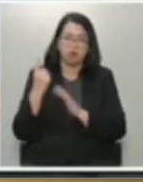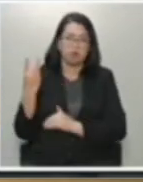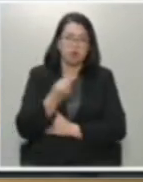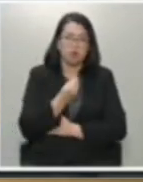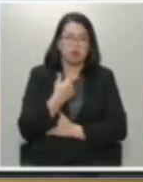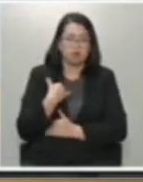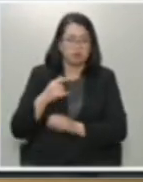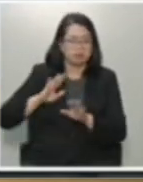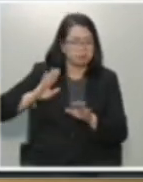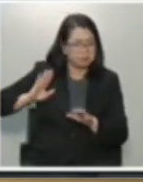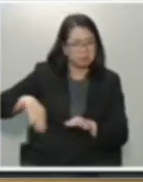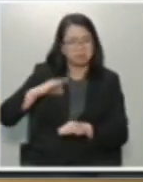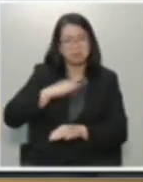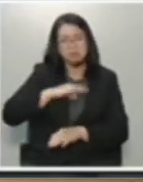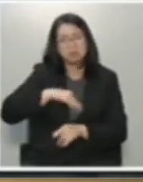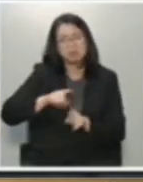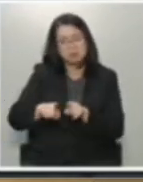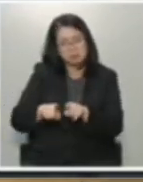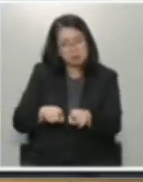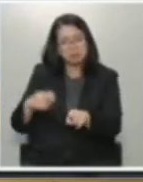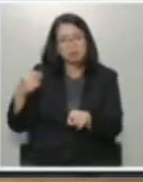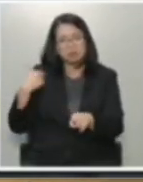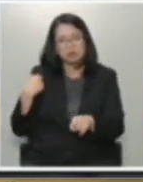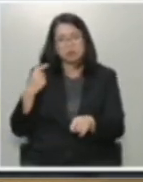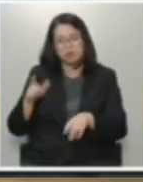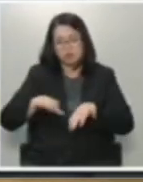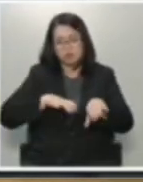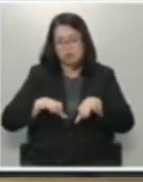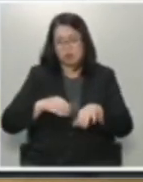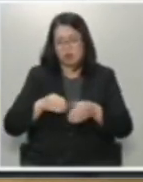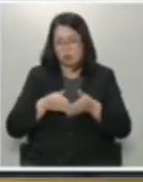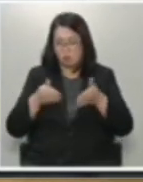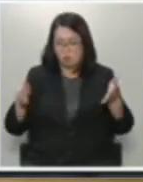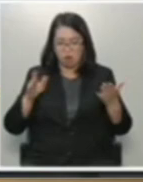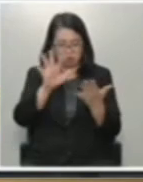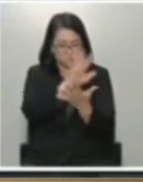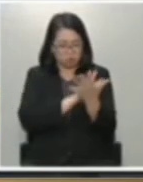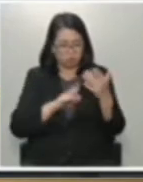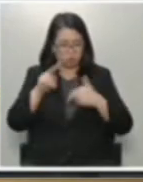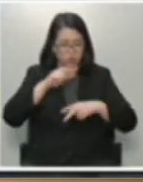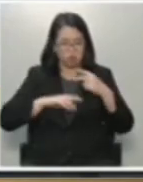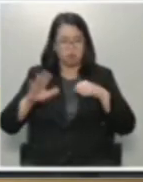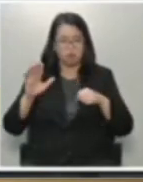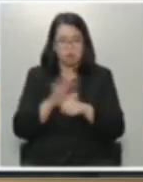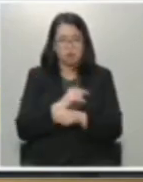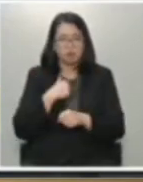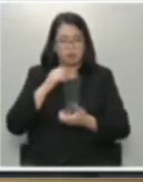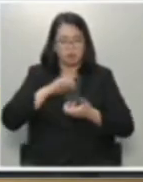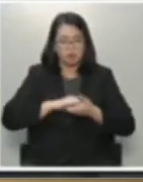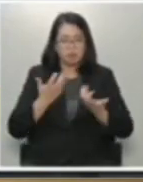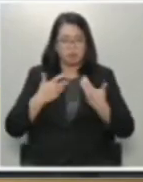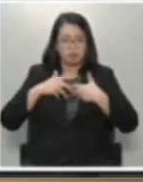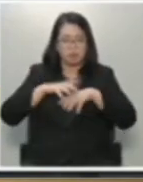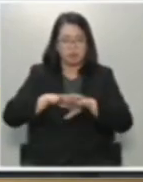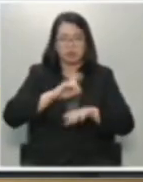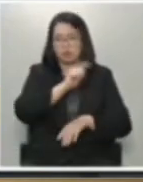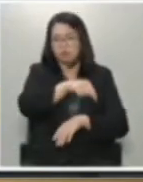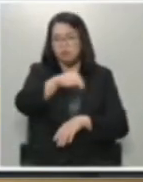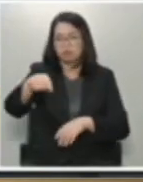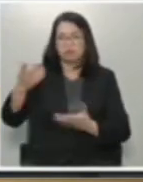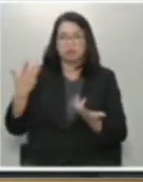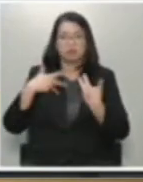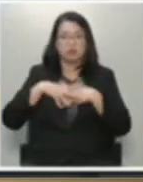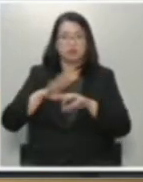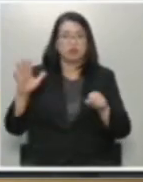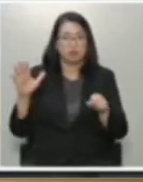มีการสื่อสารแล้วก็จัดการได้อย่างทั่วถึงแล้วก็มีการประสานงานได้อย่างบูรณาการได้อย่างร